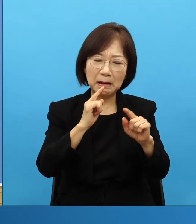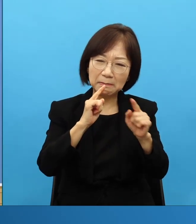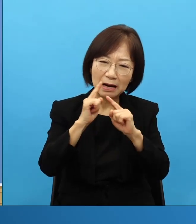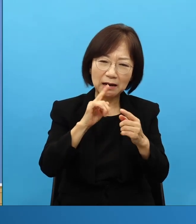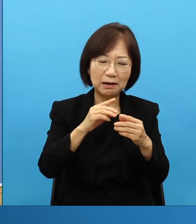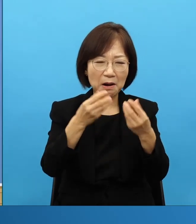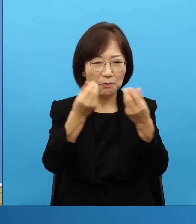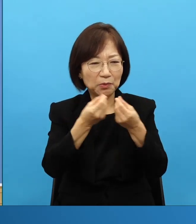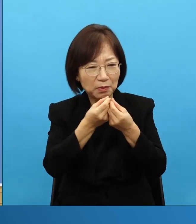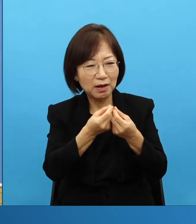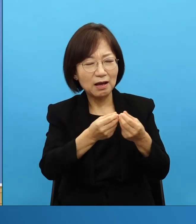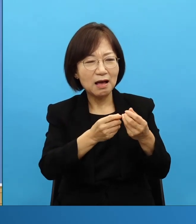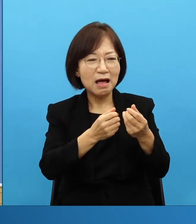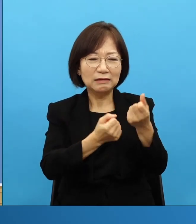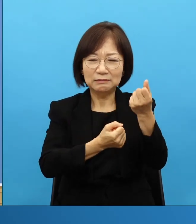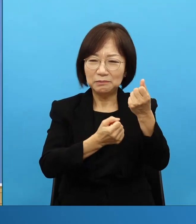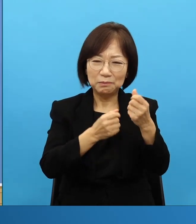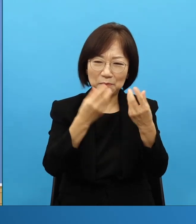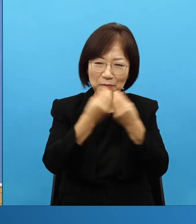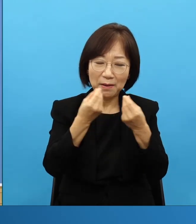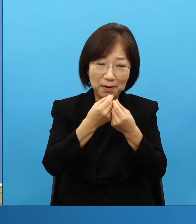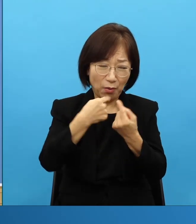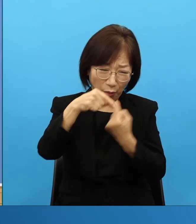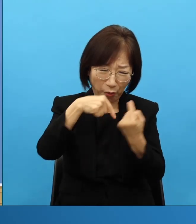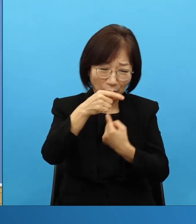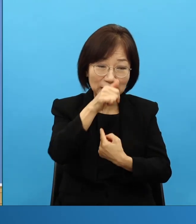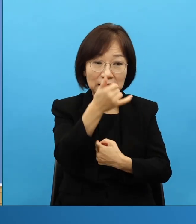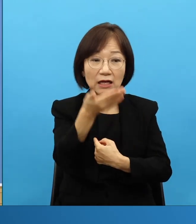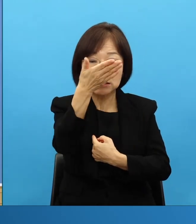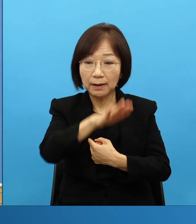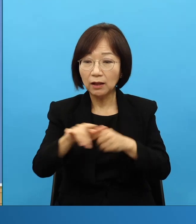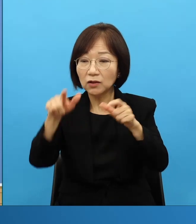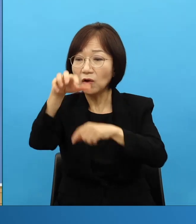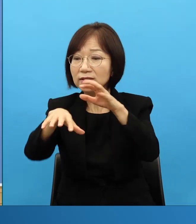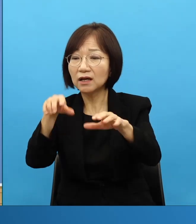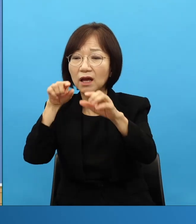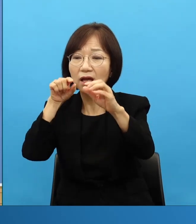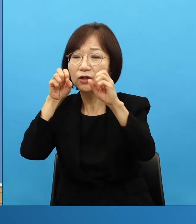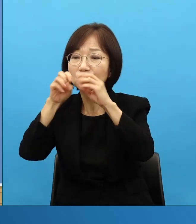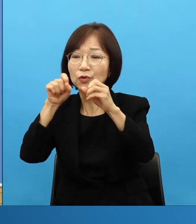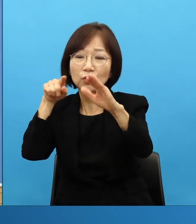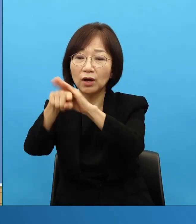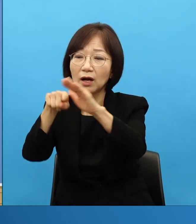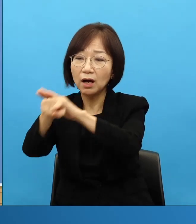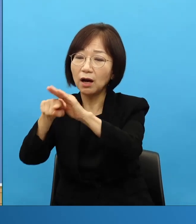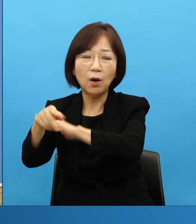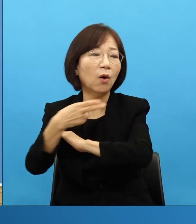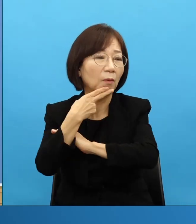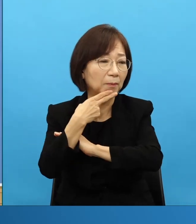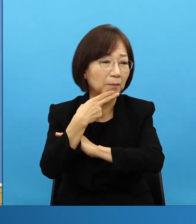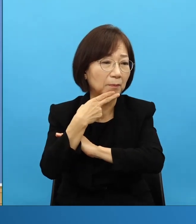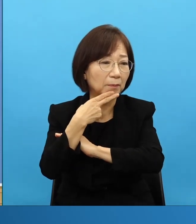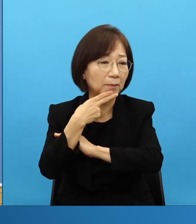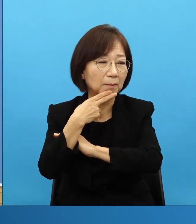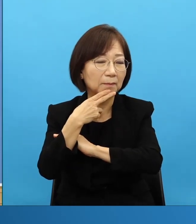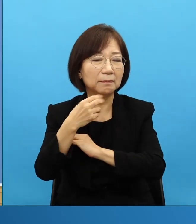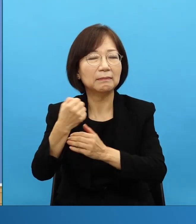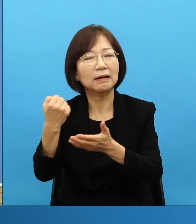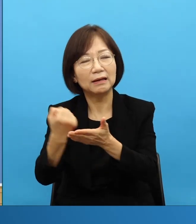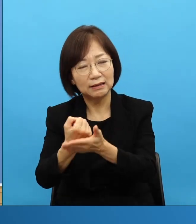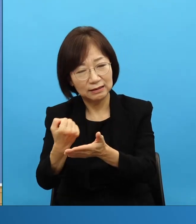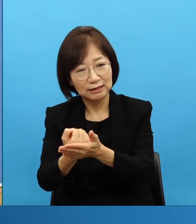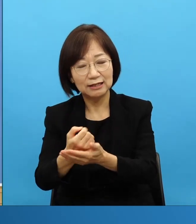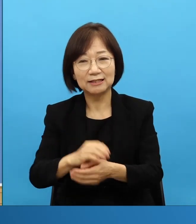they talk about other people, they gossip and do other things, but they don't realistically go into the field. 이러고 있는 동안에 고넬료와 같은